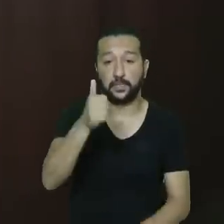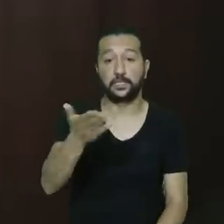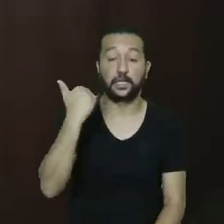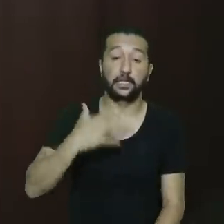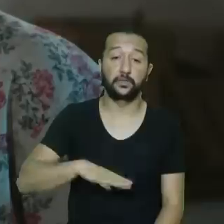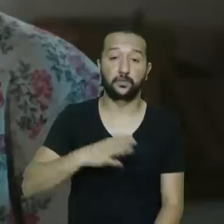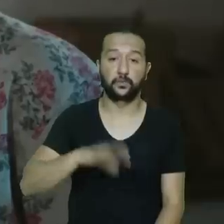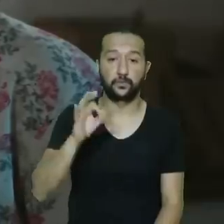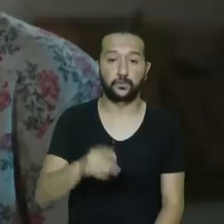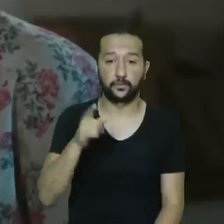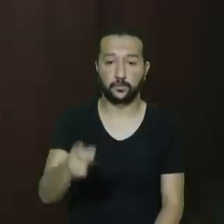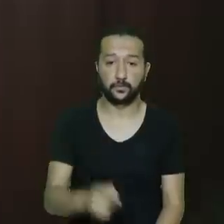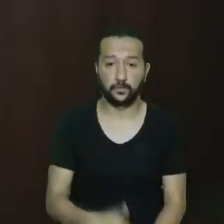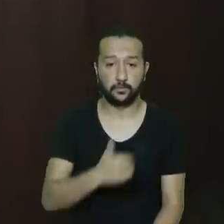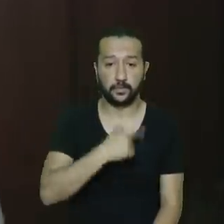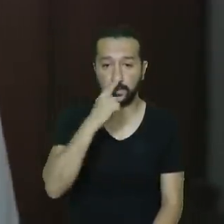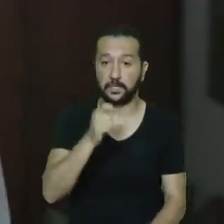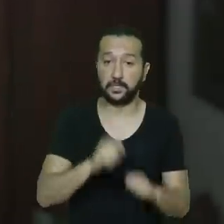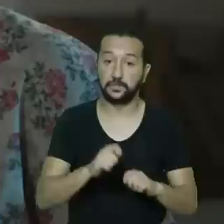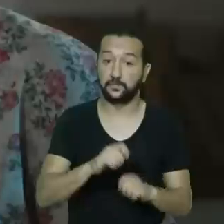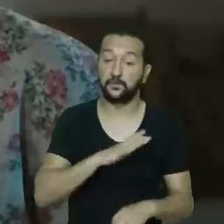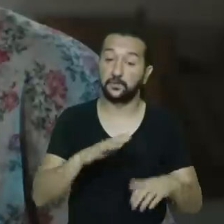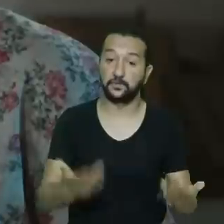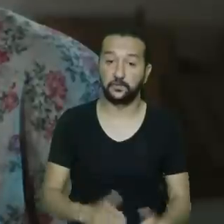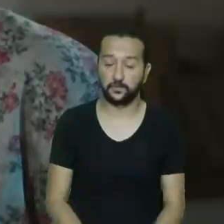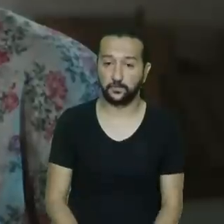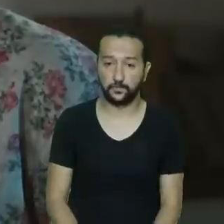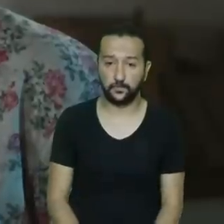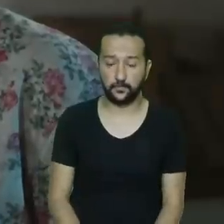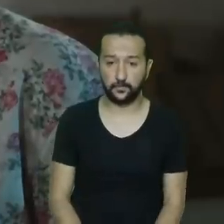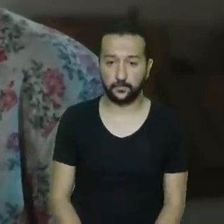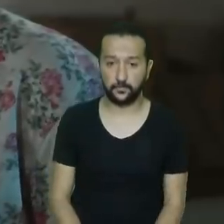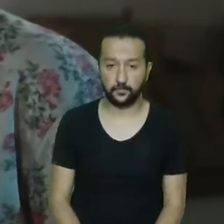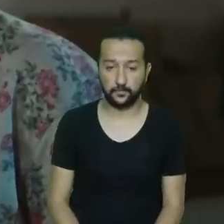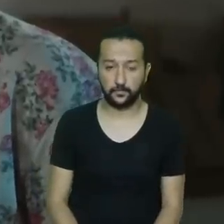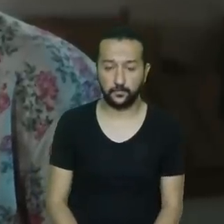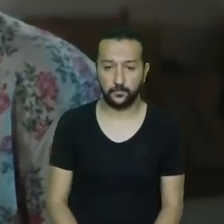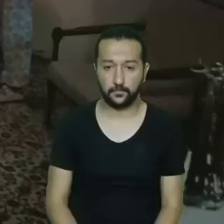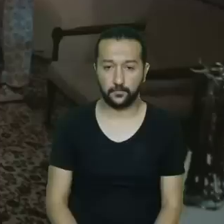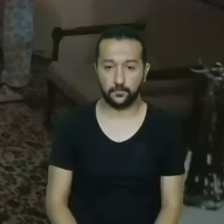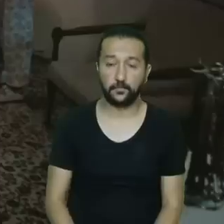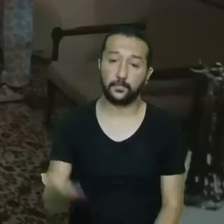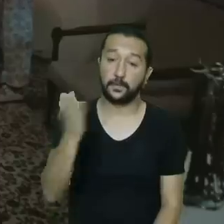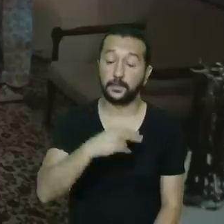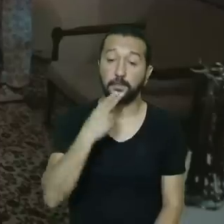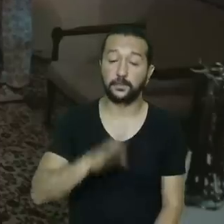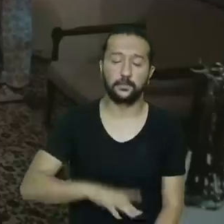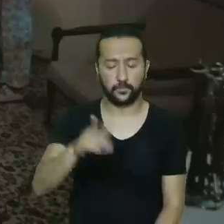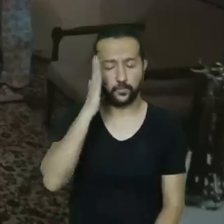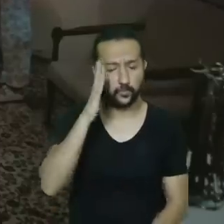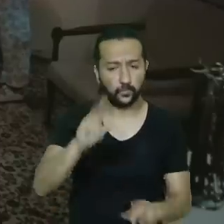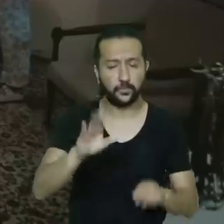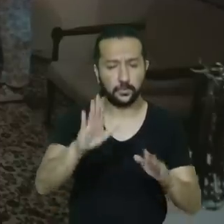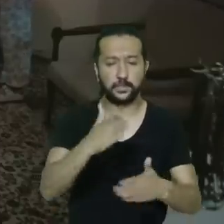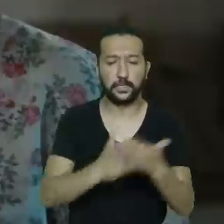diye tutturmuş. Benim ne işim varsa. Sümit de anlamadı. Ekşittiği yüzüyle düşünüyor. Hadi kızım hadi sen uyu.